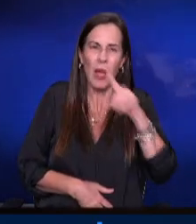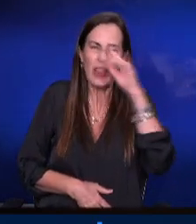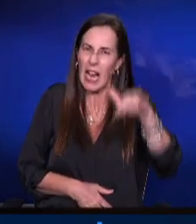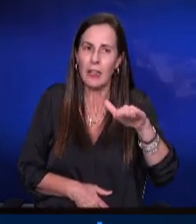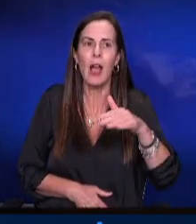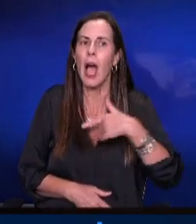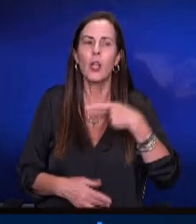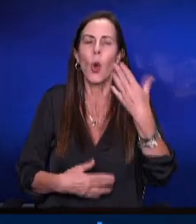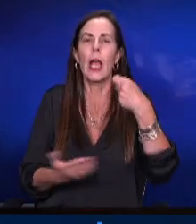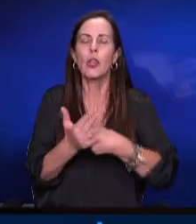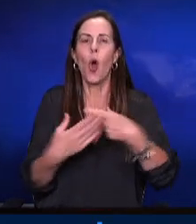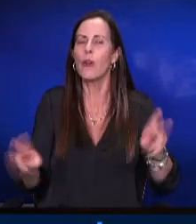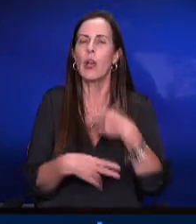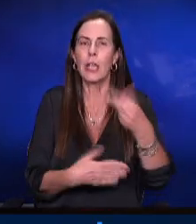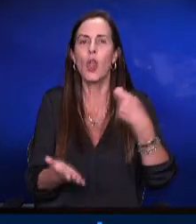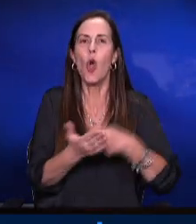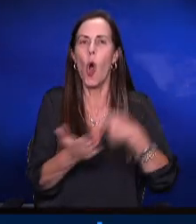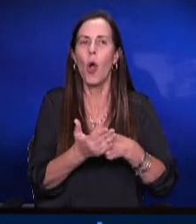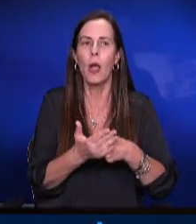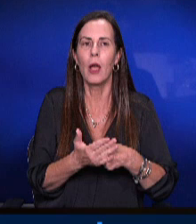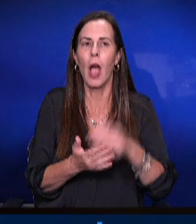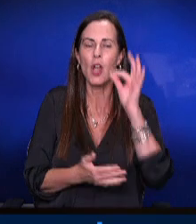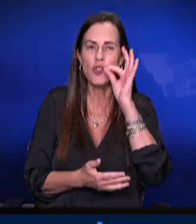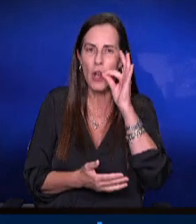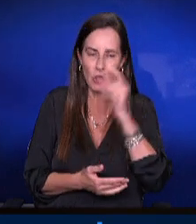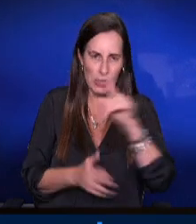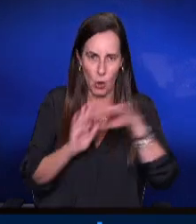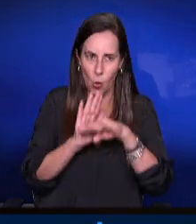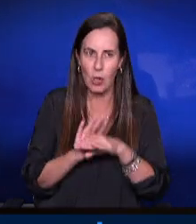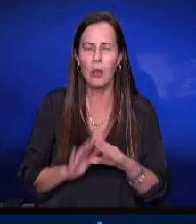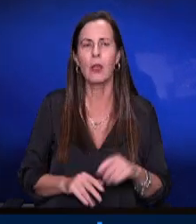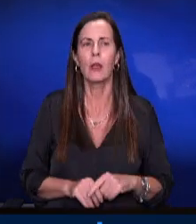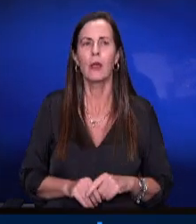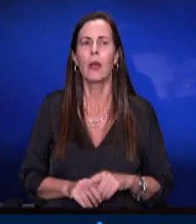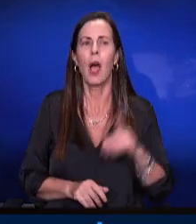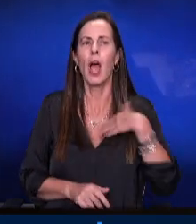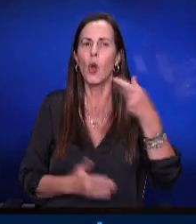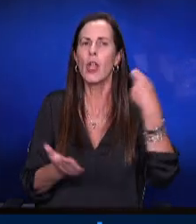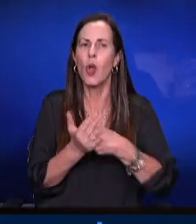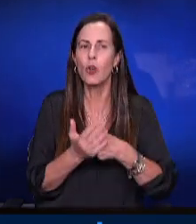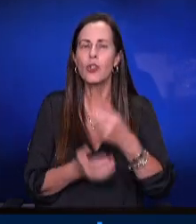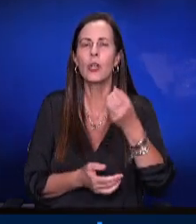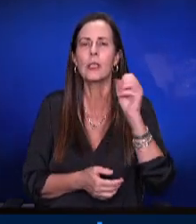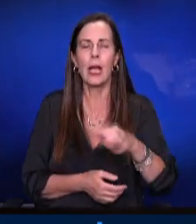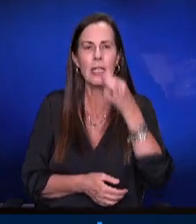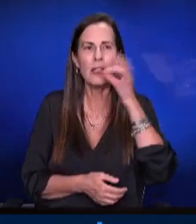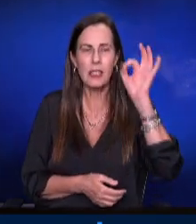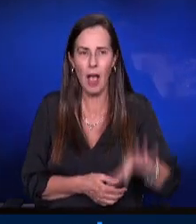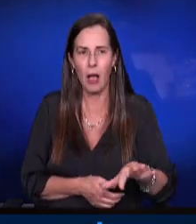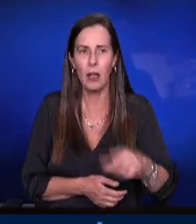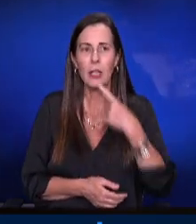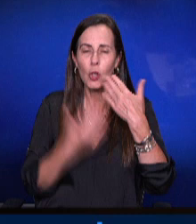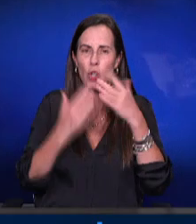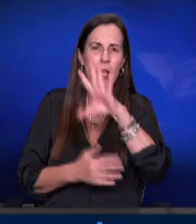אז אני לא יכול לתת לך דוח על שימוש בגראס לא חוקי. אז אני נותן לך דוח על זה שזרק תבדיל סיגה על הרצפה, ותגיד תודה